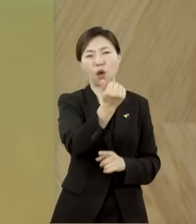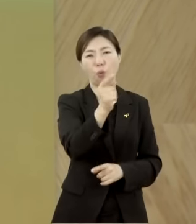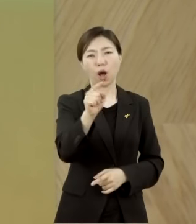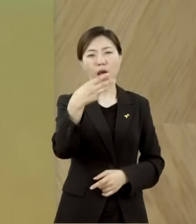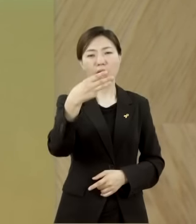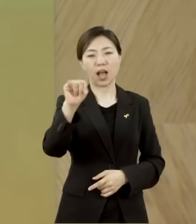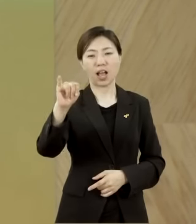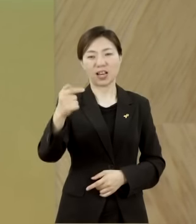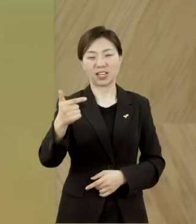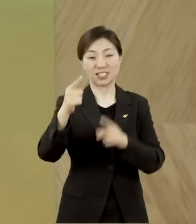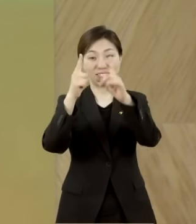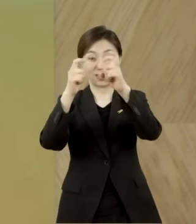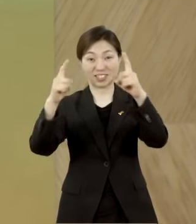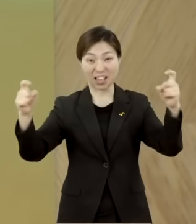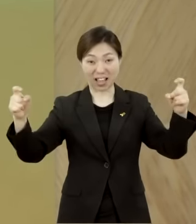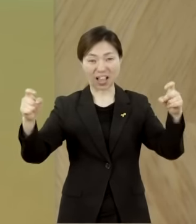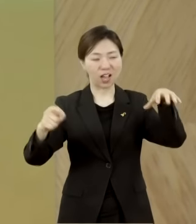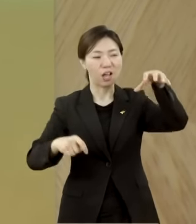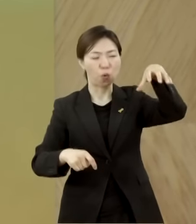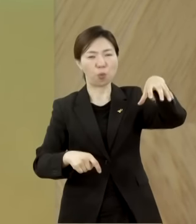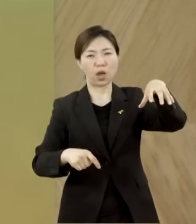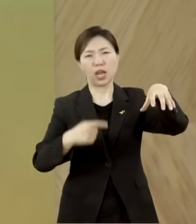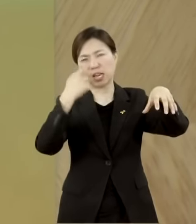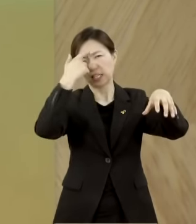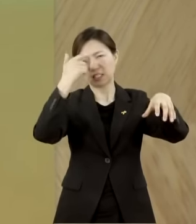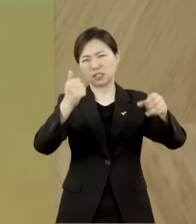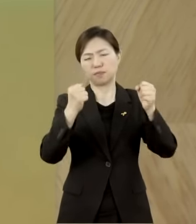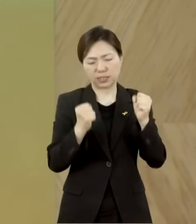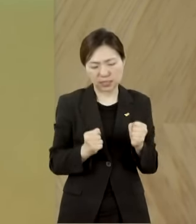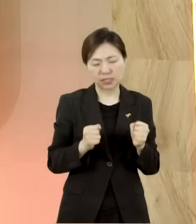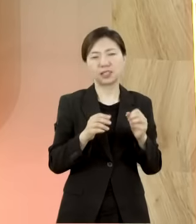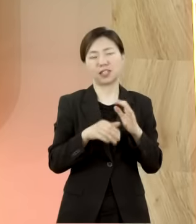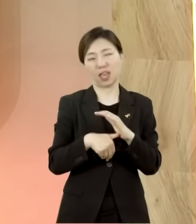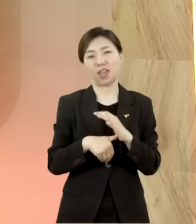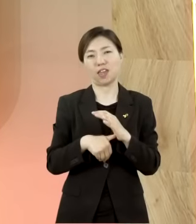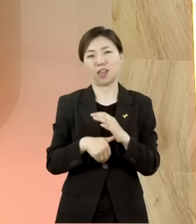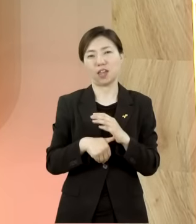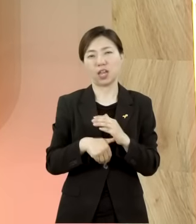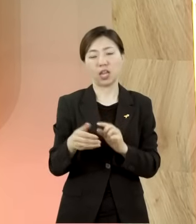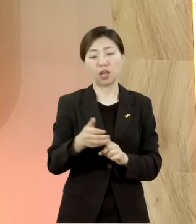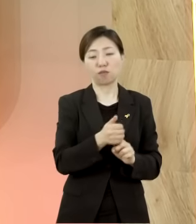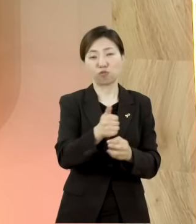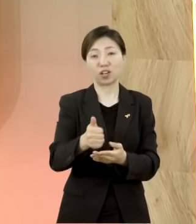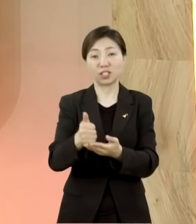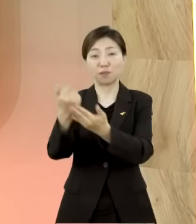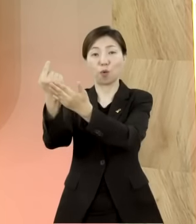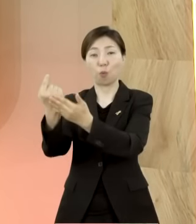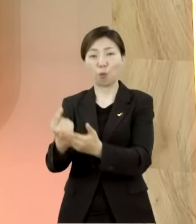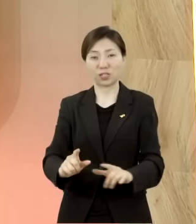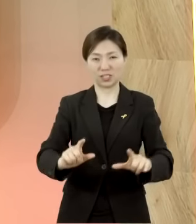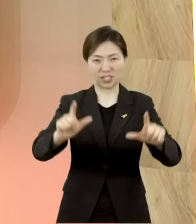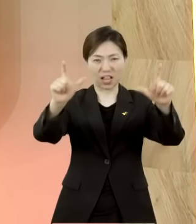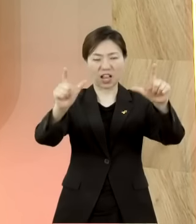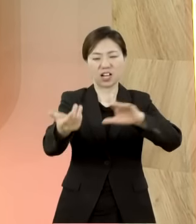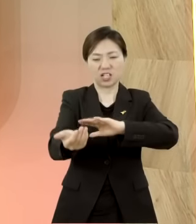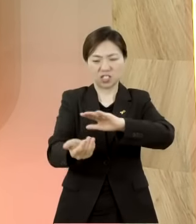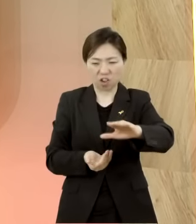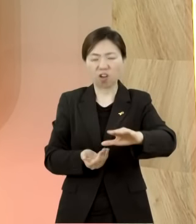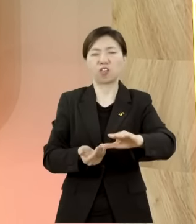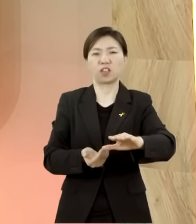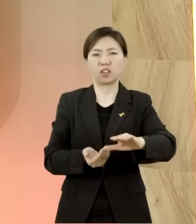참 예뻐요 임사라 절이 있는데 거기서 스님이 머무르면서 이렇게 부처님 오신